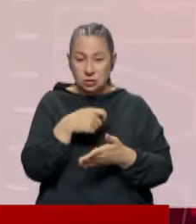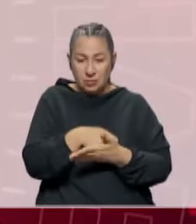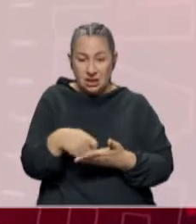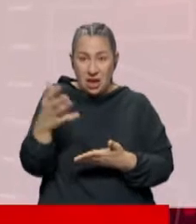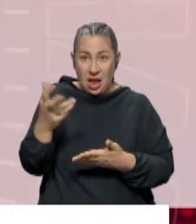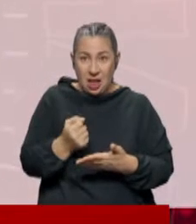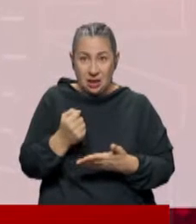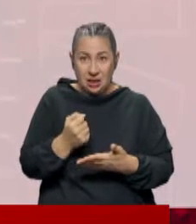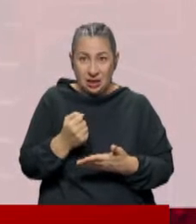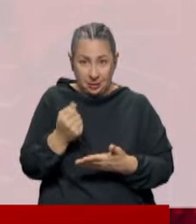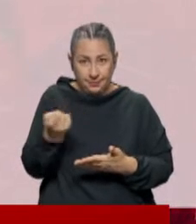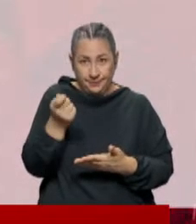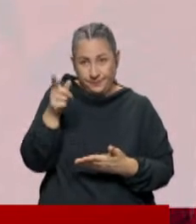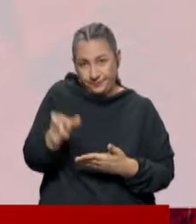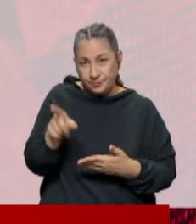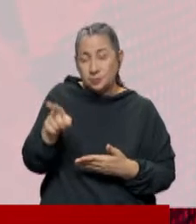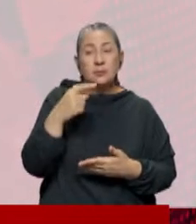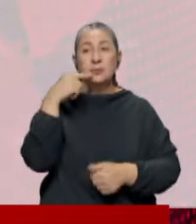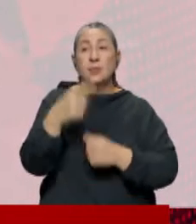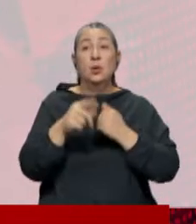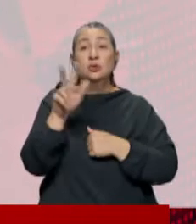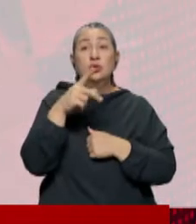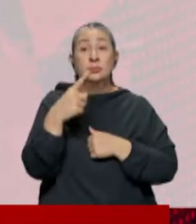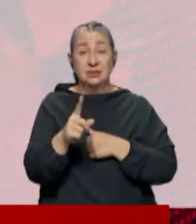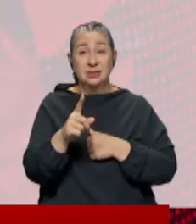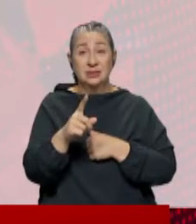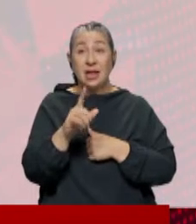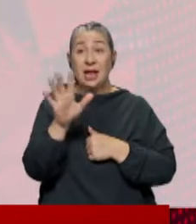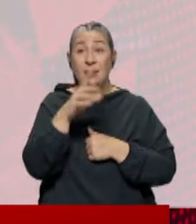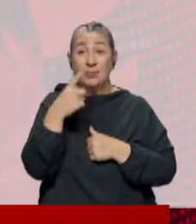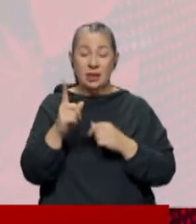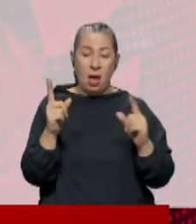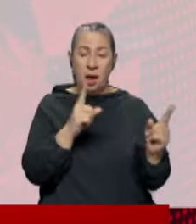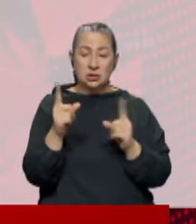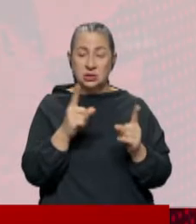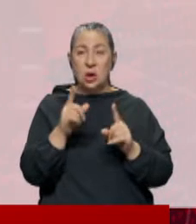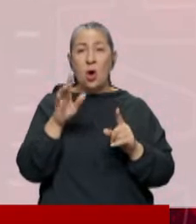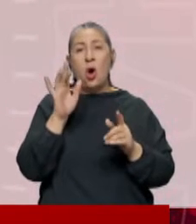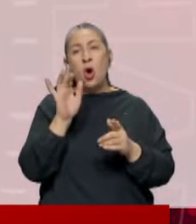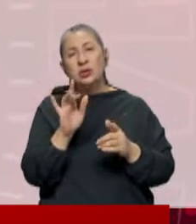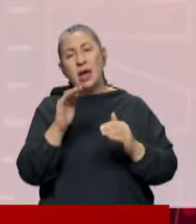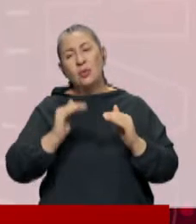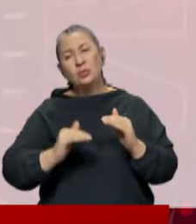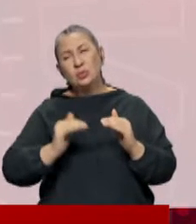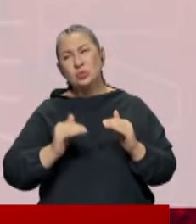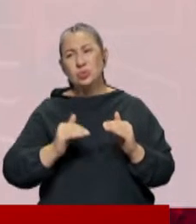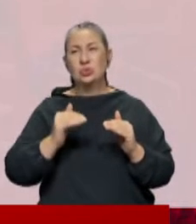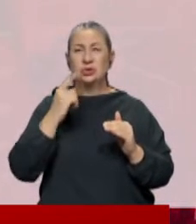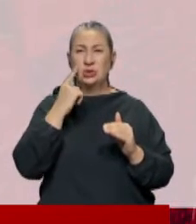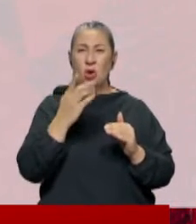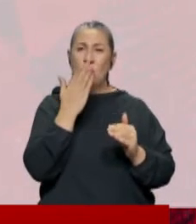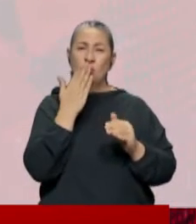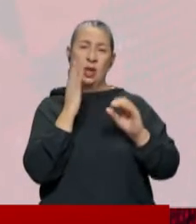bir çalışan yıllık 30 bin lira, 50 bin lira arasında orta ve alt